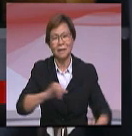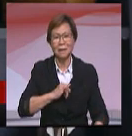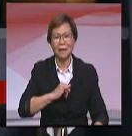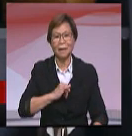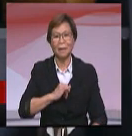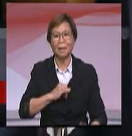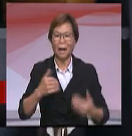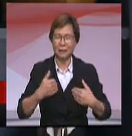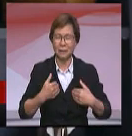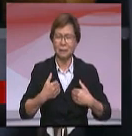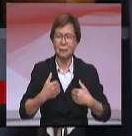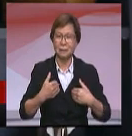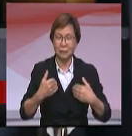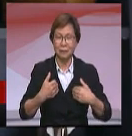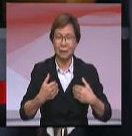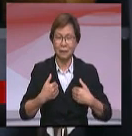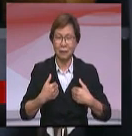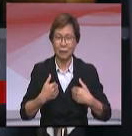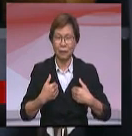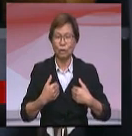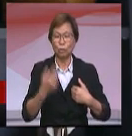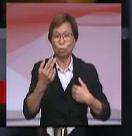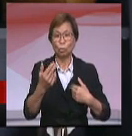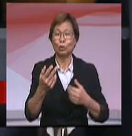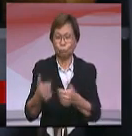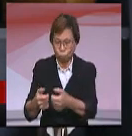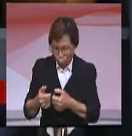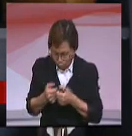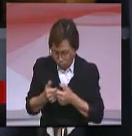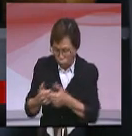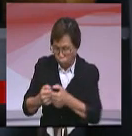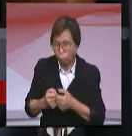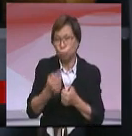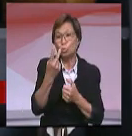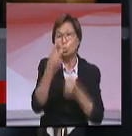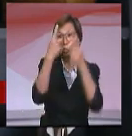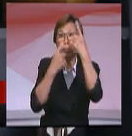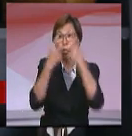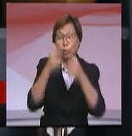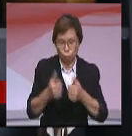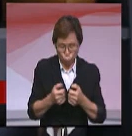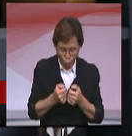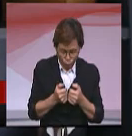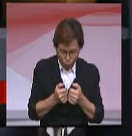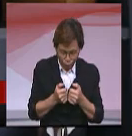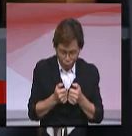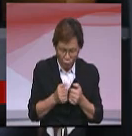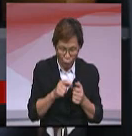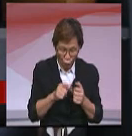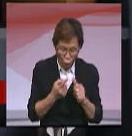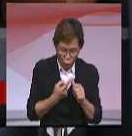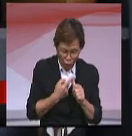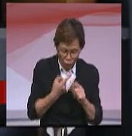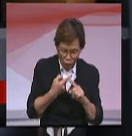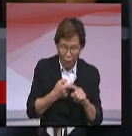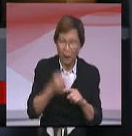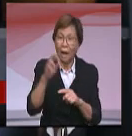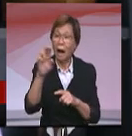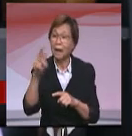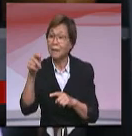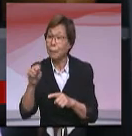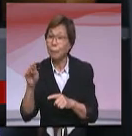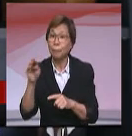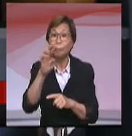ada mendapat dua soalan. Yang pertamanya daripada pihak RTM